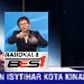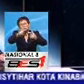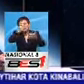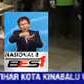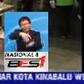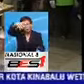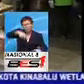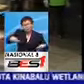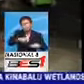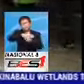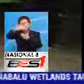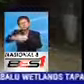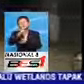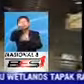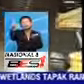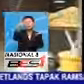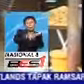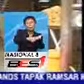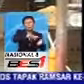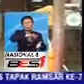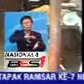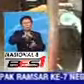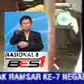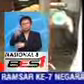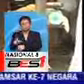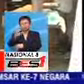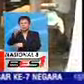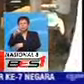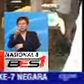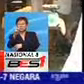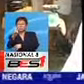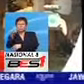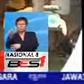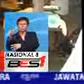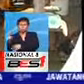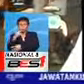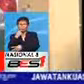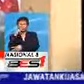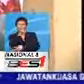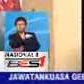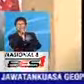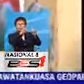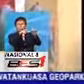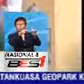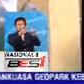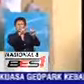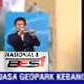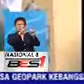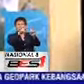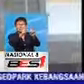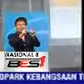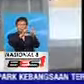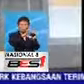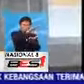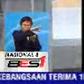kaya dilakukan selepas satu laporan polis dibuat salah seorang ejen skim berkenaan yang mendakwa 1,000 pelabur terlibat dengan